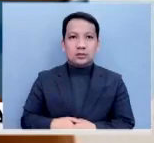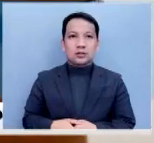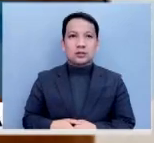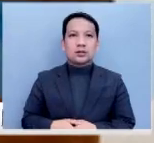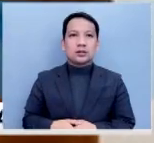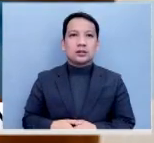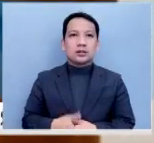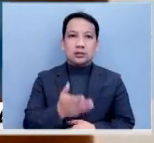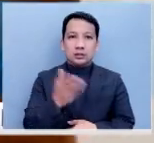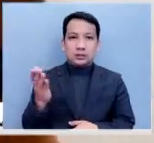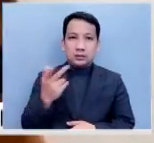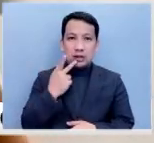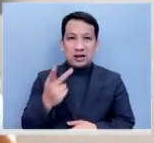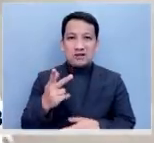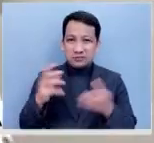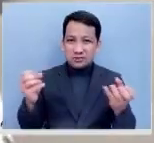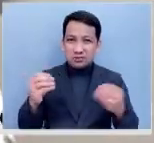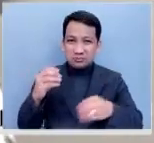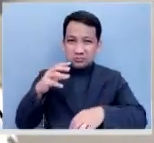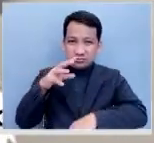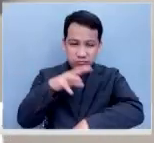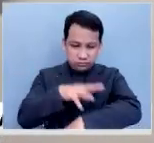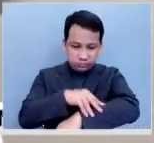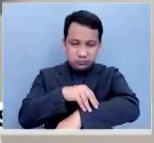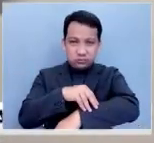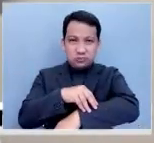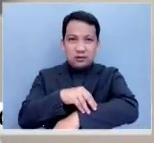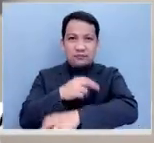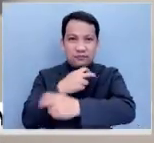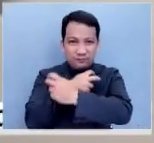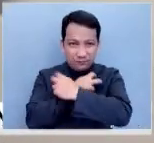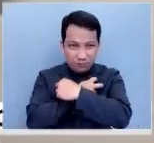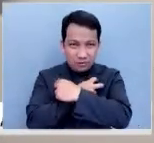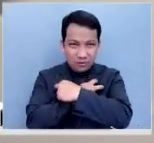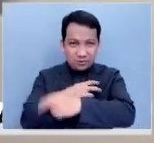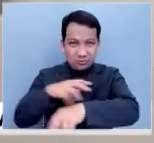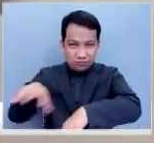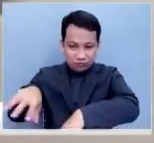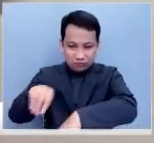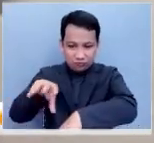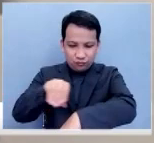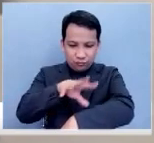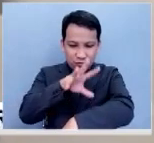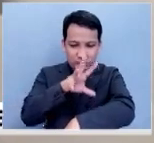may yan, may mga poison. Pag didikit yan sa skin mo,